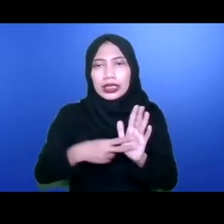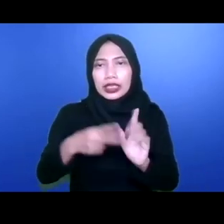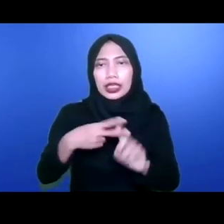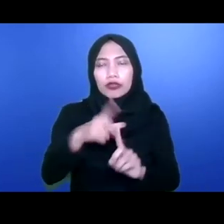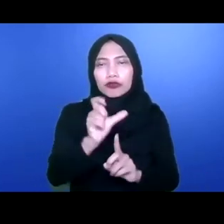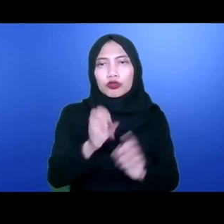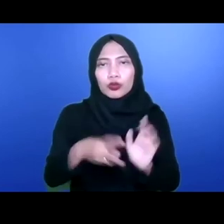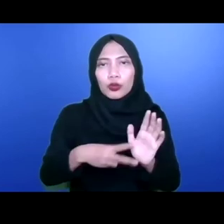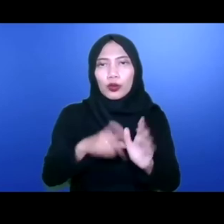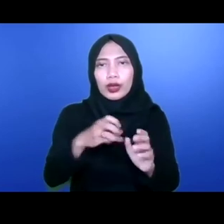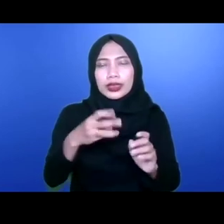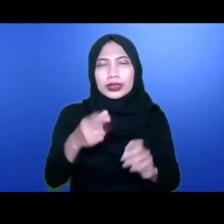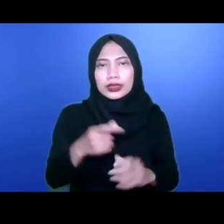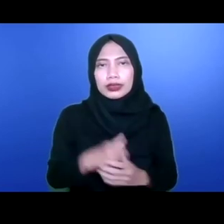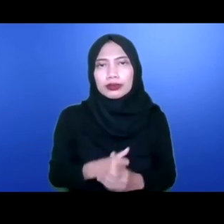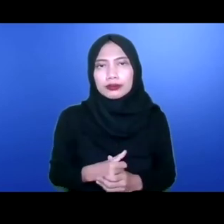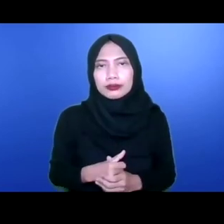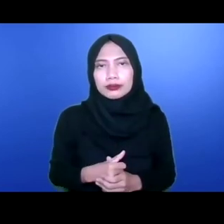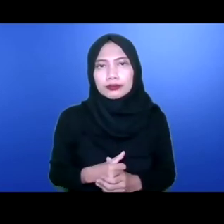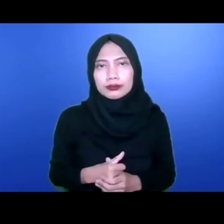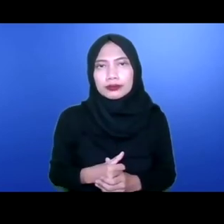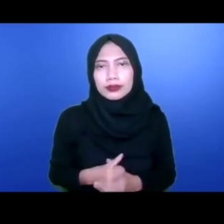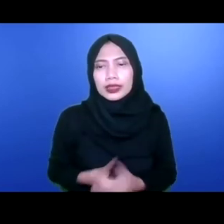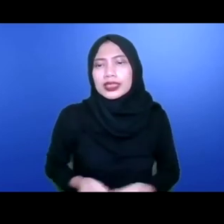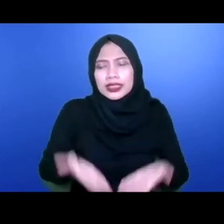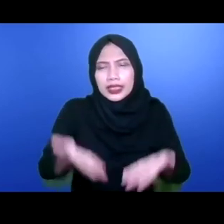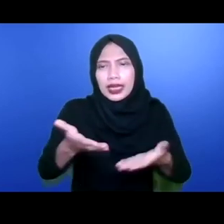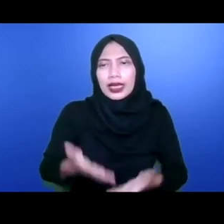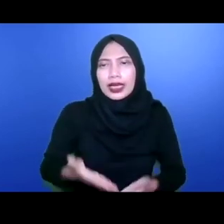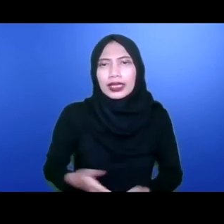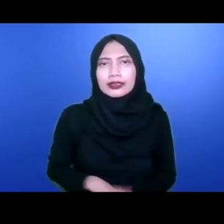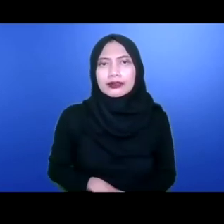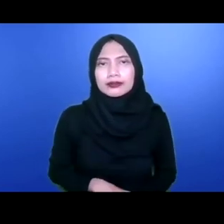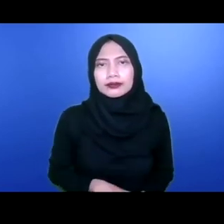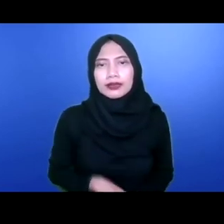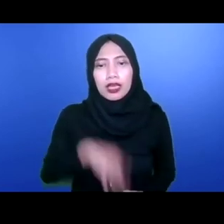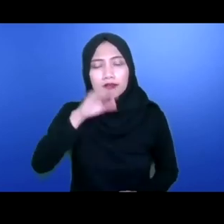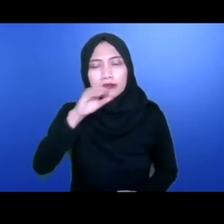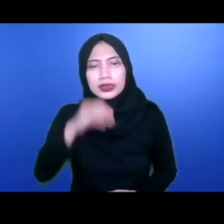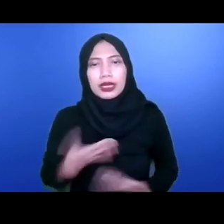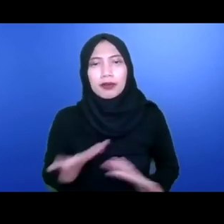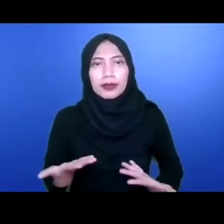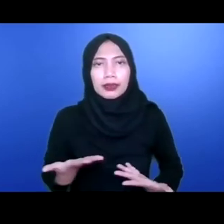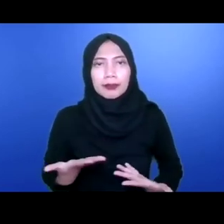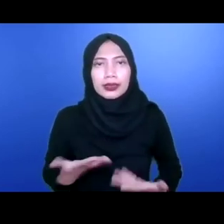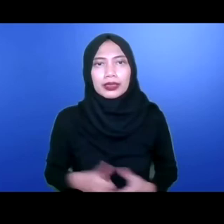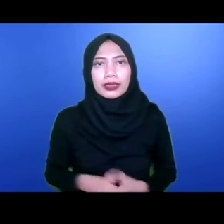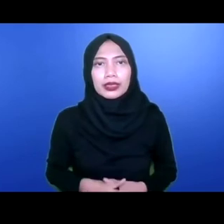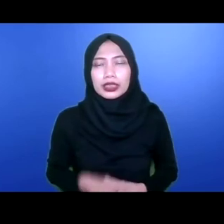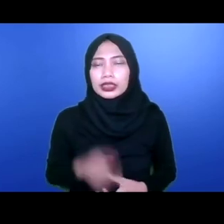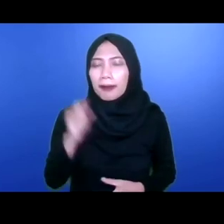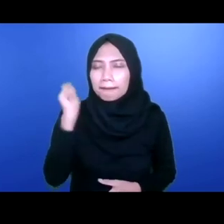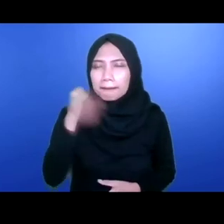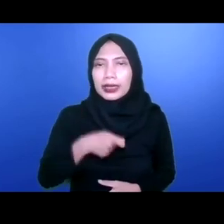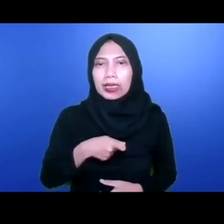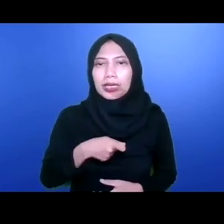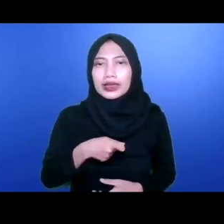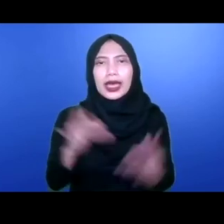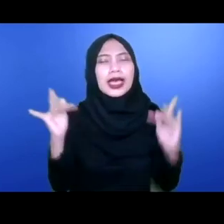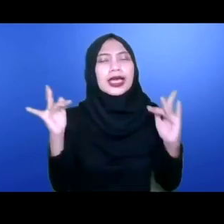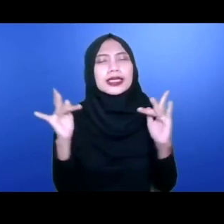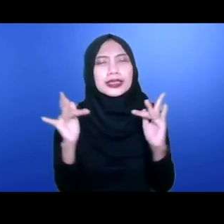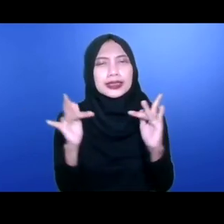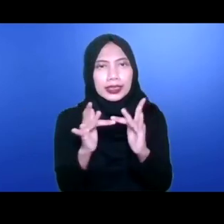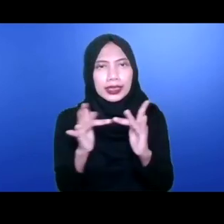ngomong. Silakan mereka sendiri yang ngomong. Jadi teknologi sosial media itu kita gunakan. Mana marketnya,